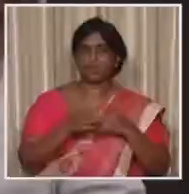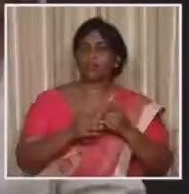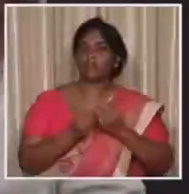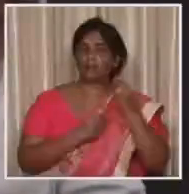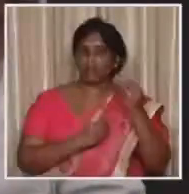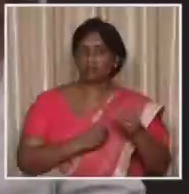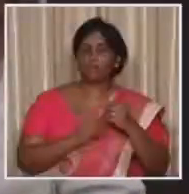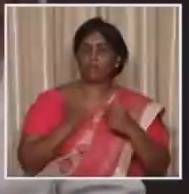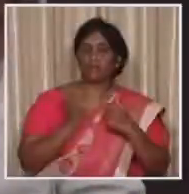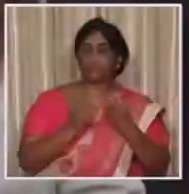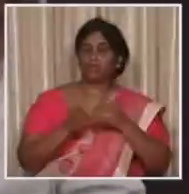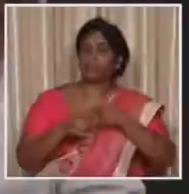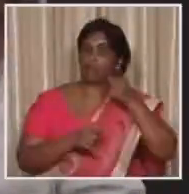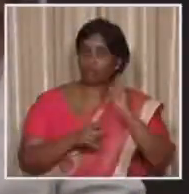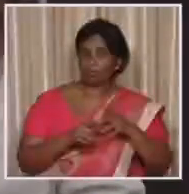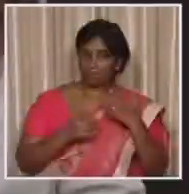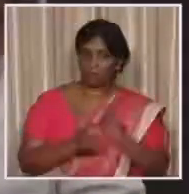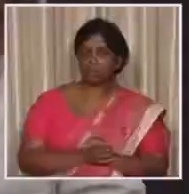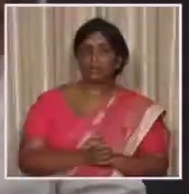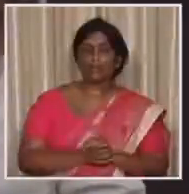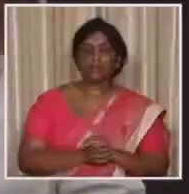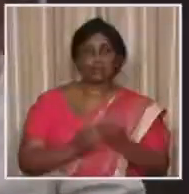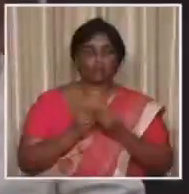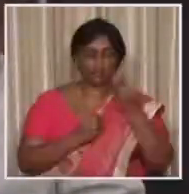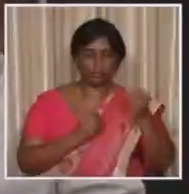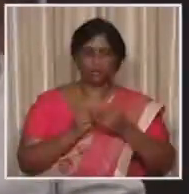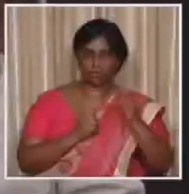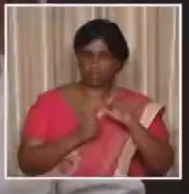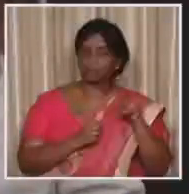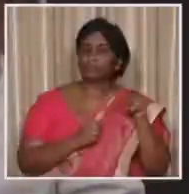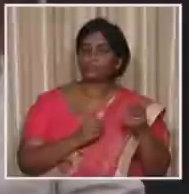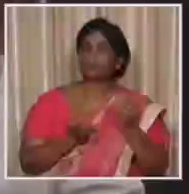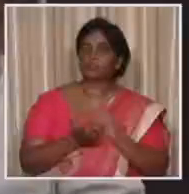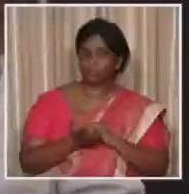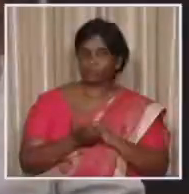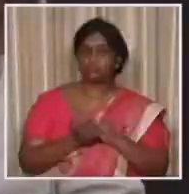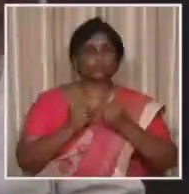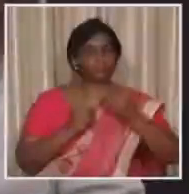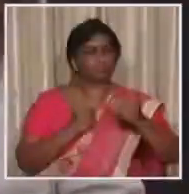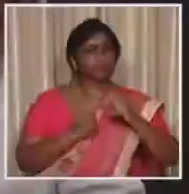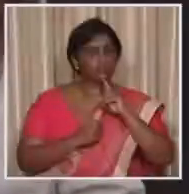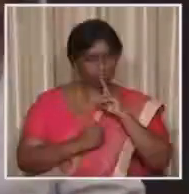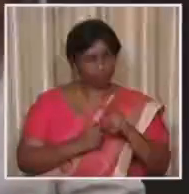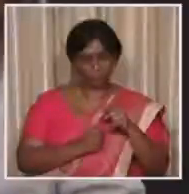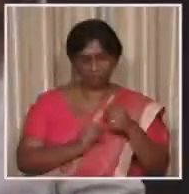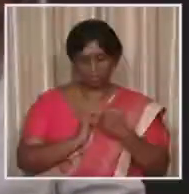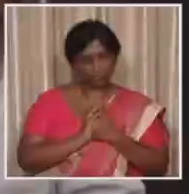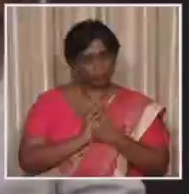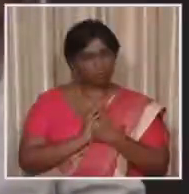ගියදින එක ට්‍රෙෂරිකෙන් අප්‍රූච් කරලා ඒක ලබා දෙන්නට අපි කටයුතු කරනවා. සර් නැවතසාවක් මම දිගින් දිගටම කියන්නේ ගරු